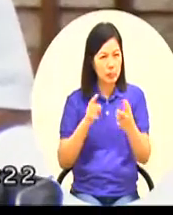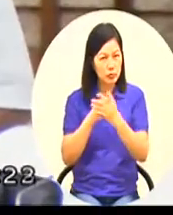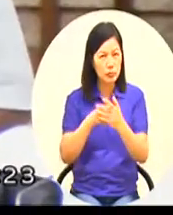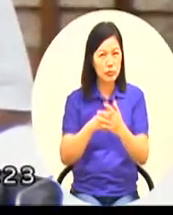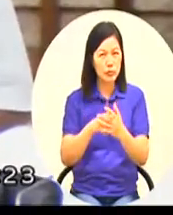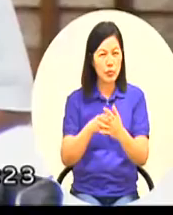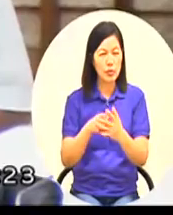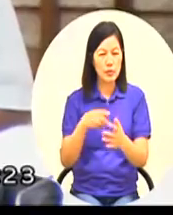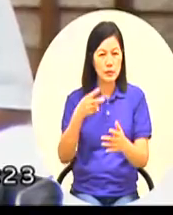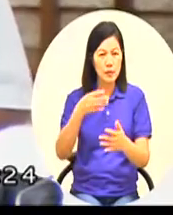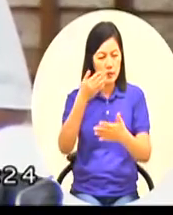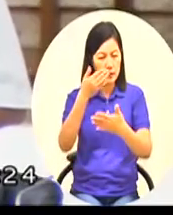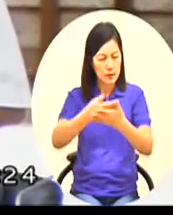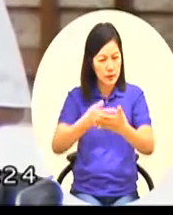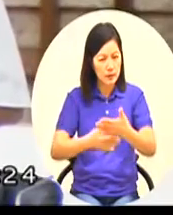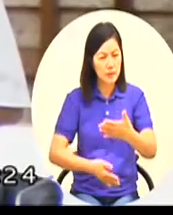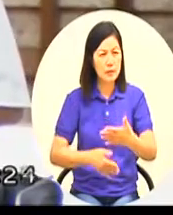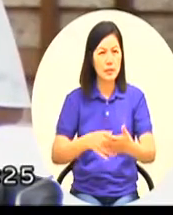够持续往下降啊？